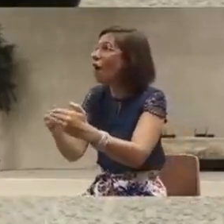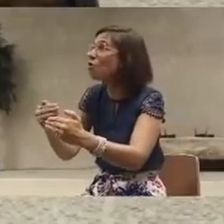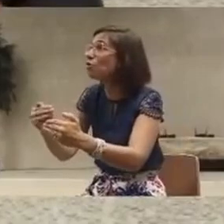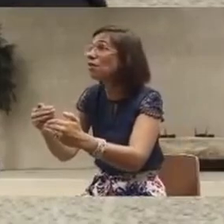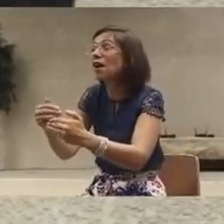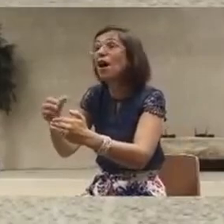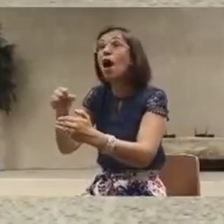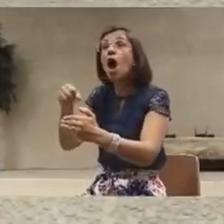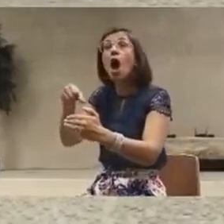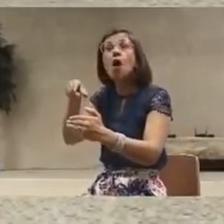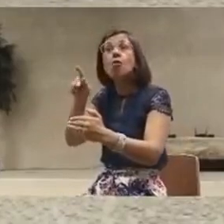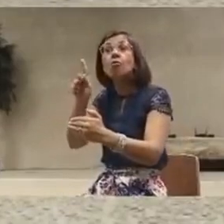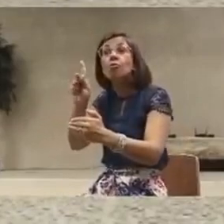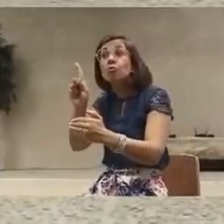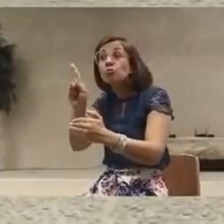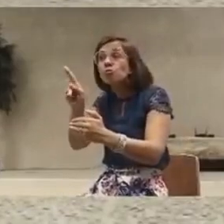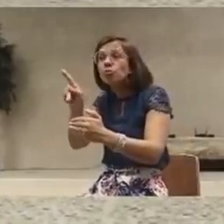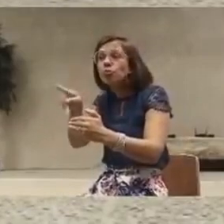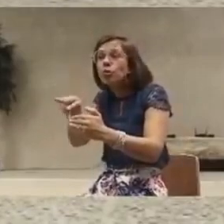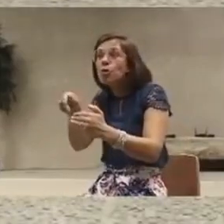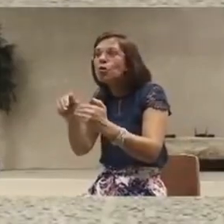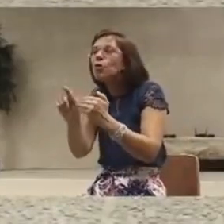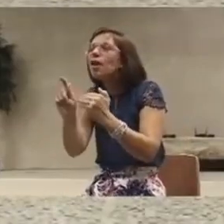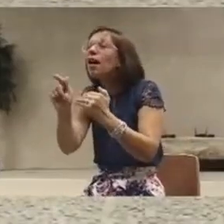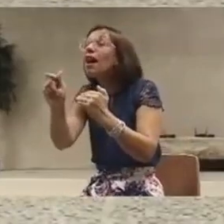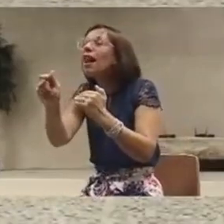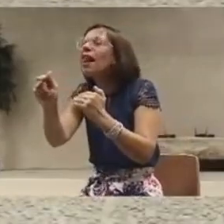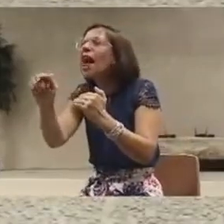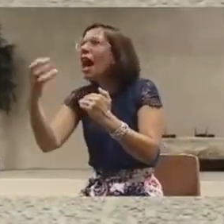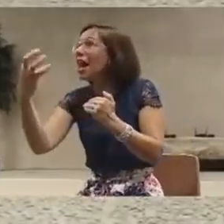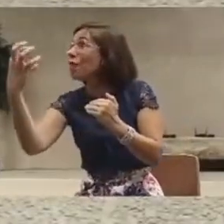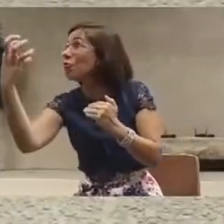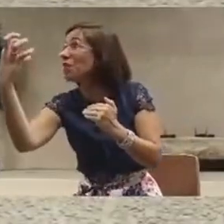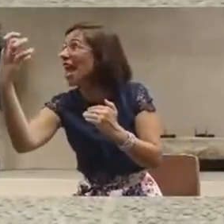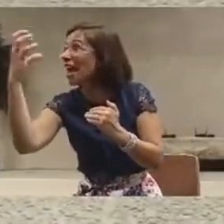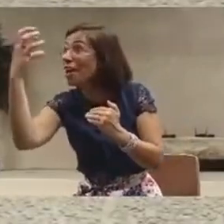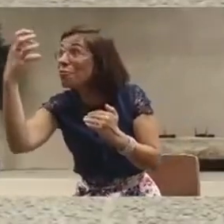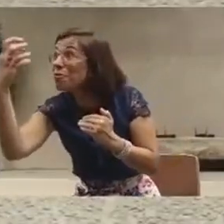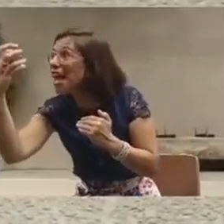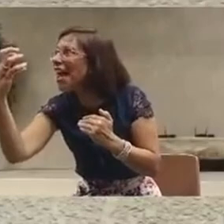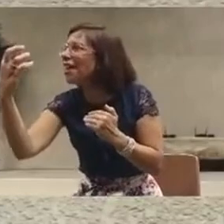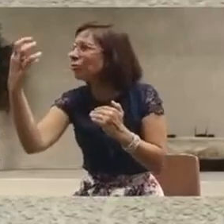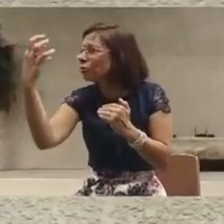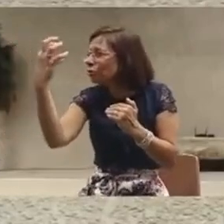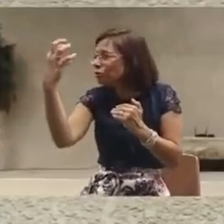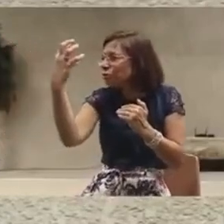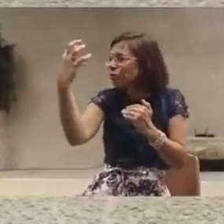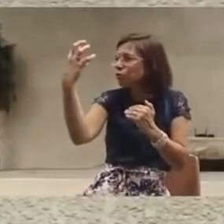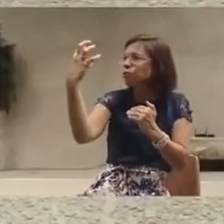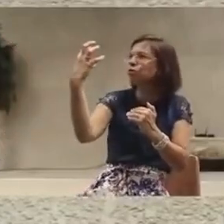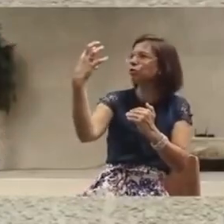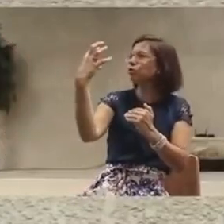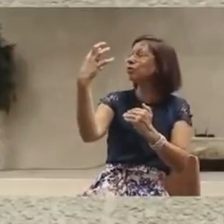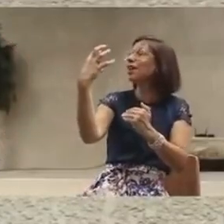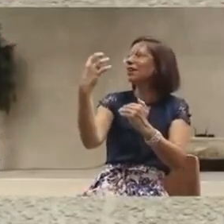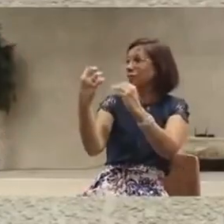C'est dur, c'est difficile, on en voit tout balader. On s'assied, on n'avance plus. On laisse